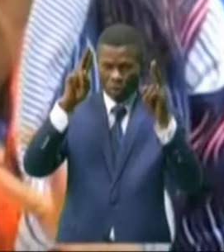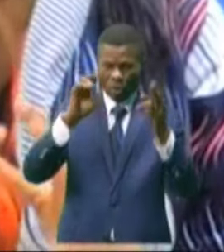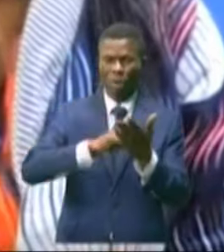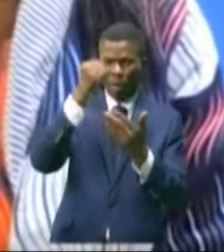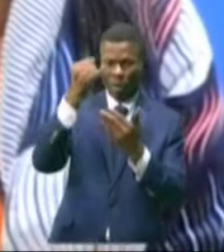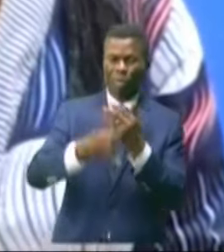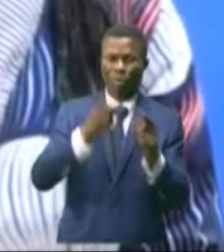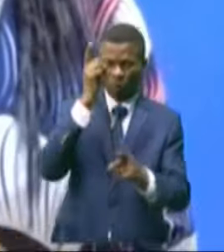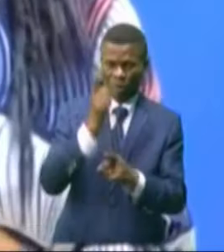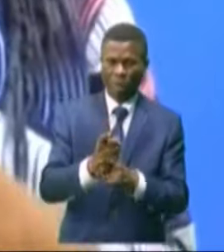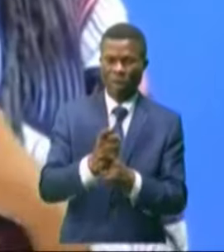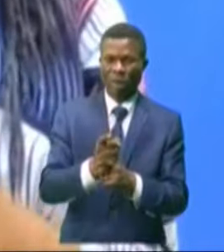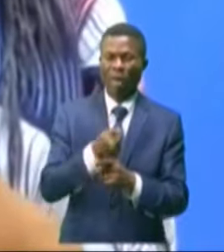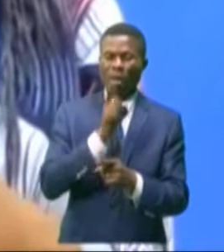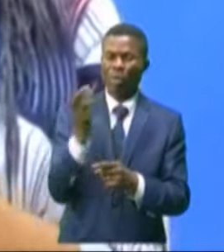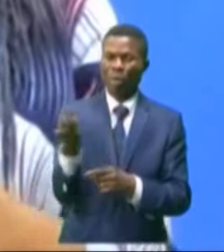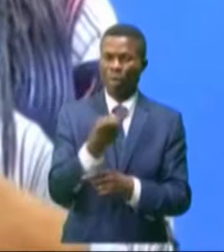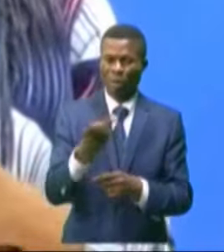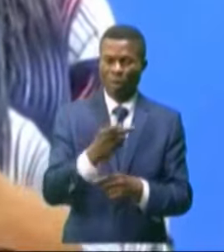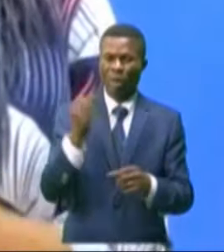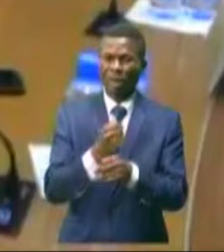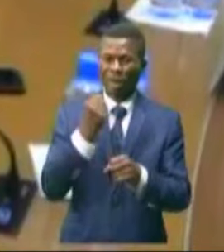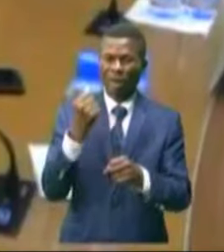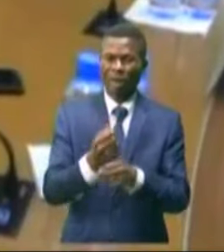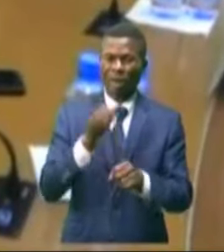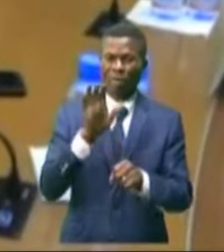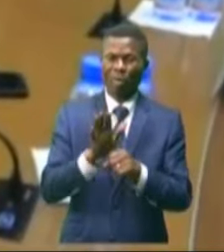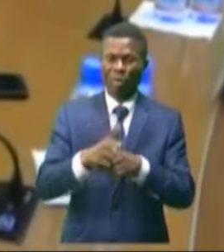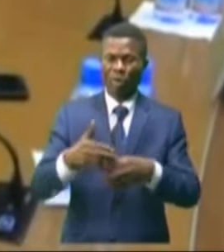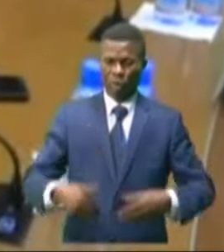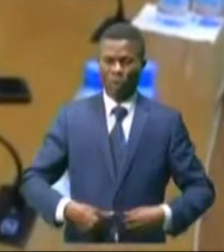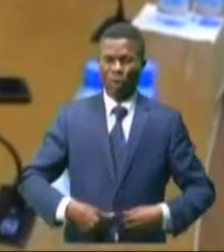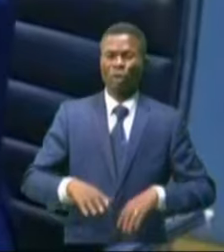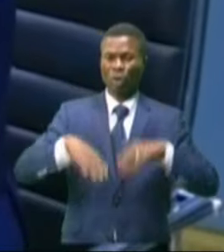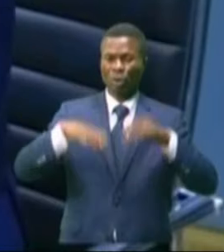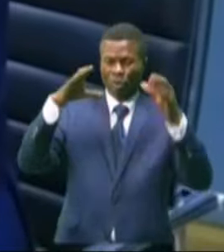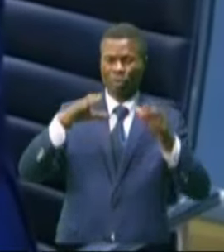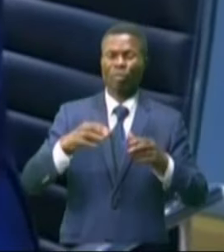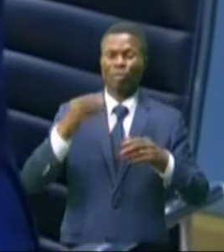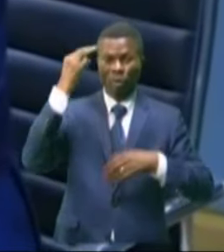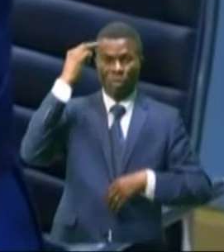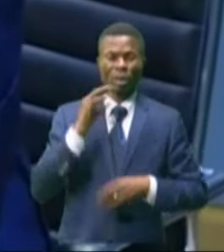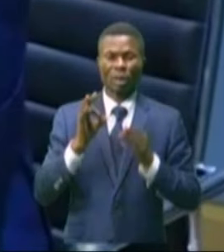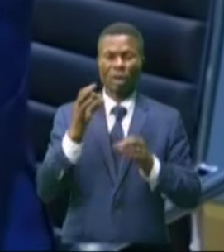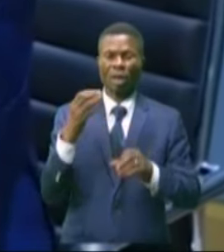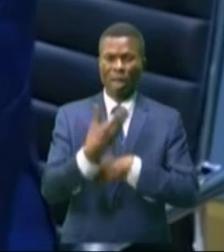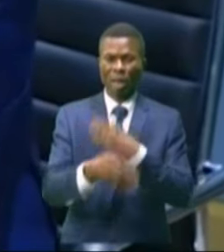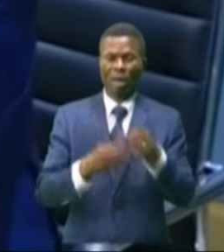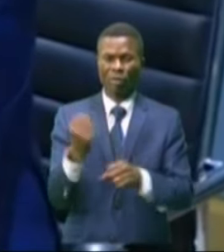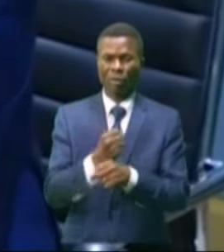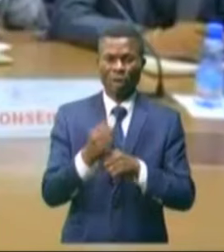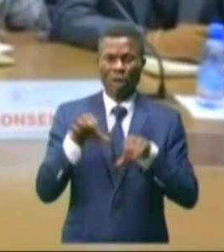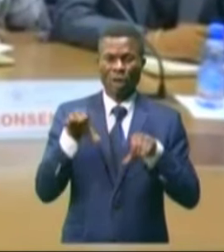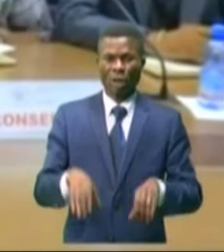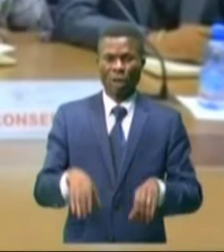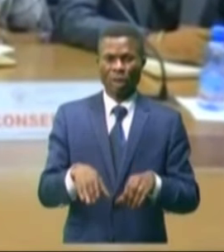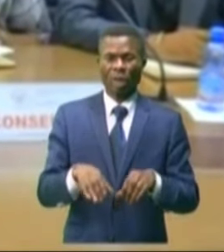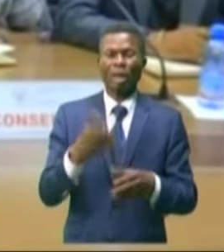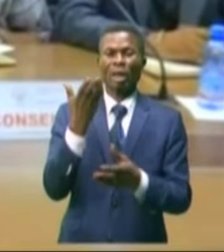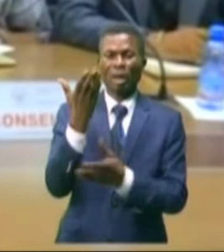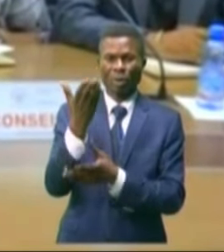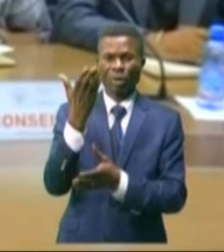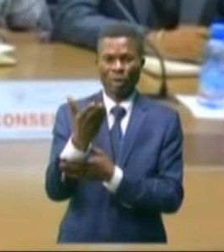que nous partageons, qui est l'employabilité des jeunes. Pour sa part, le nouveau patron de l'emploi en RDC a plaidé